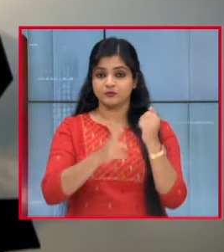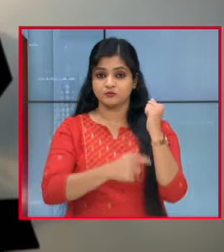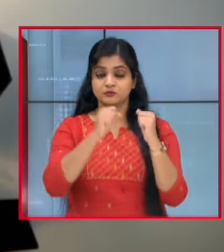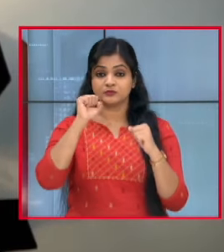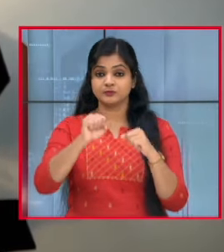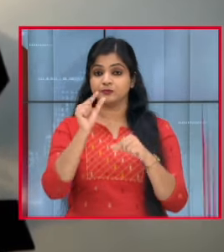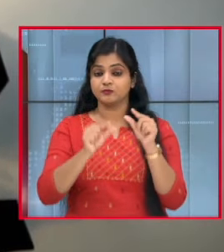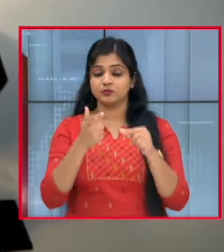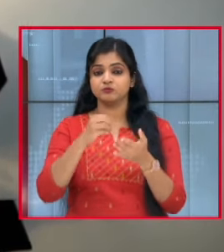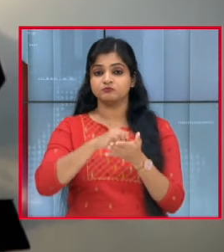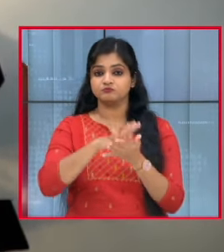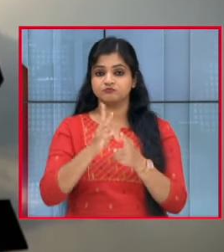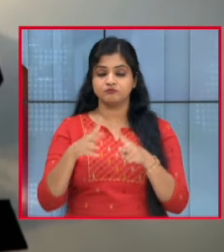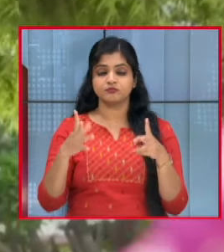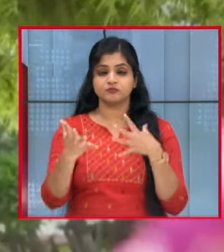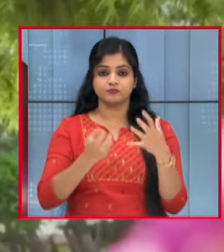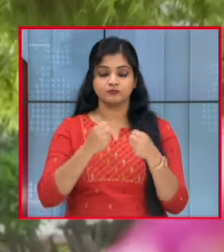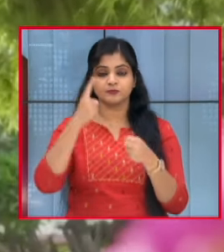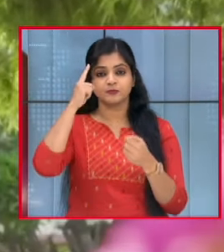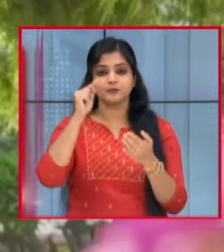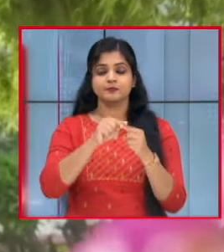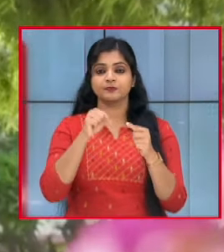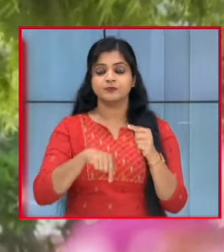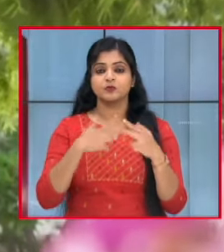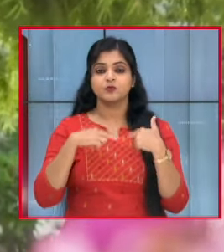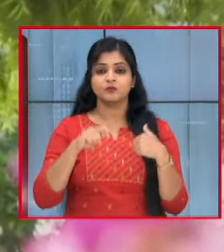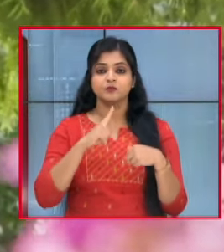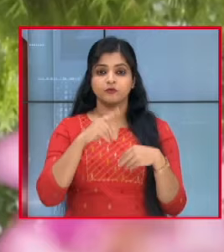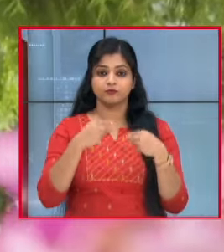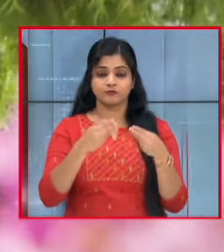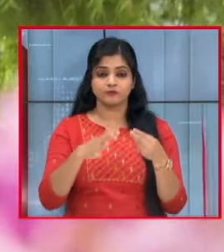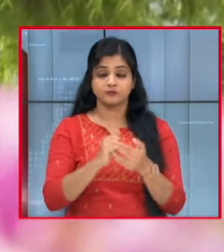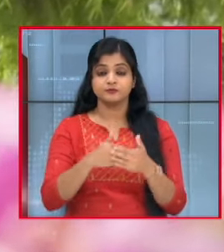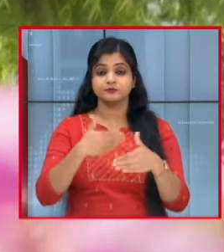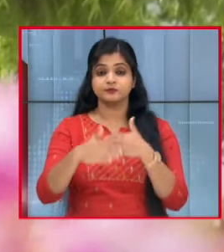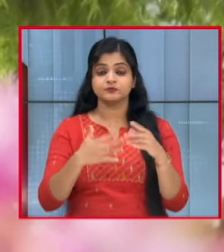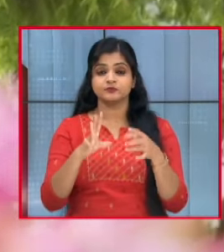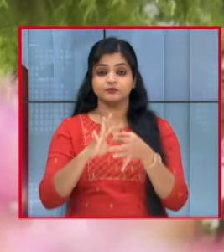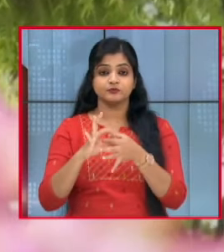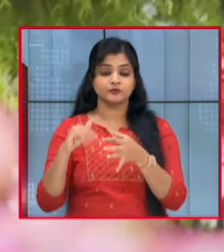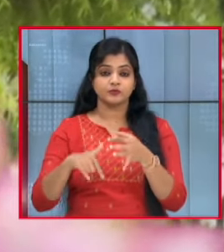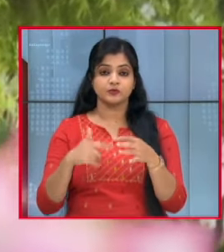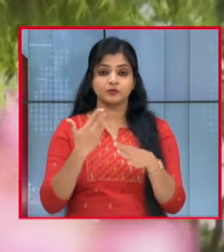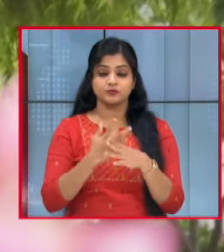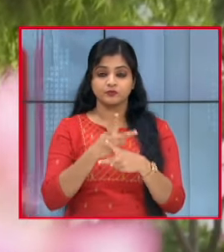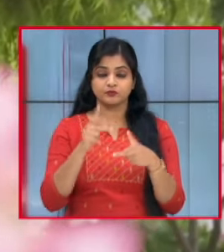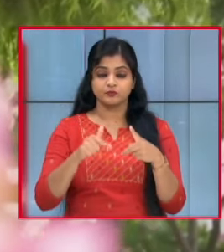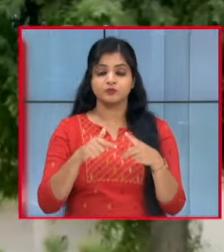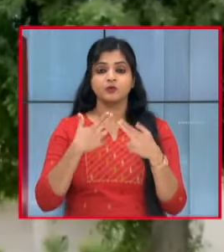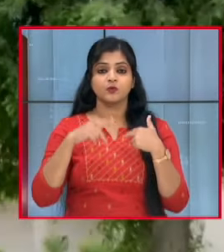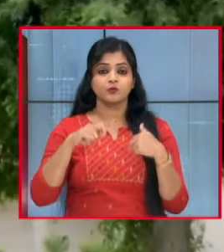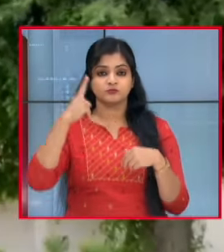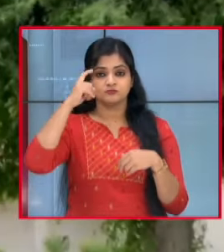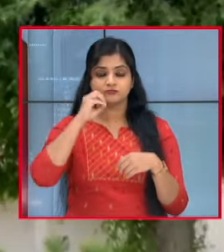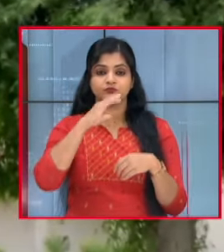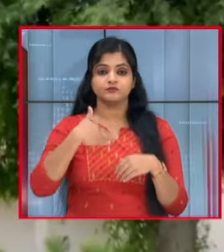നടപടികൾക്ക് തീരുമാനം ഉണ്ടായിരിക്കുന്നത്. ഇതുമായി ബന്ധപ്പെട്ടിട്ടുള്ള തുടർ നടപടികളുടെ കാര്യങ്ങളടക്കം ഇനി വരുന്ന ഘട്ടത്തിൽ കോടതി